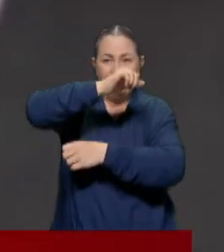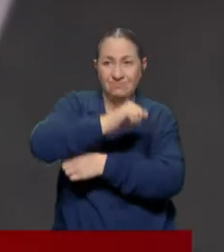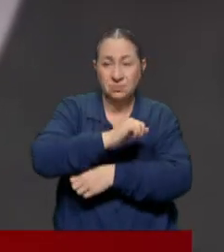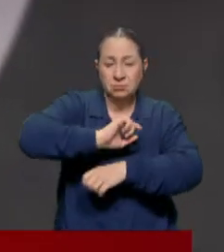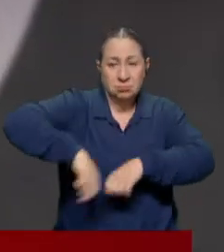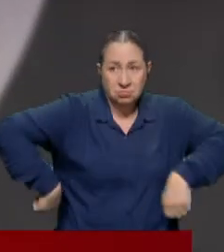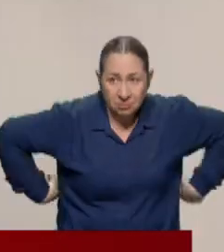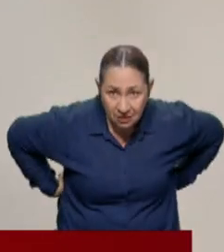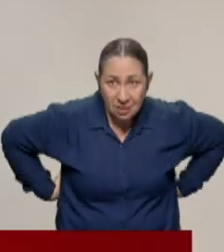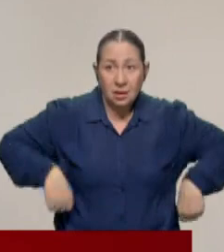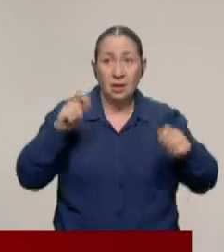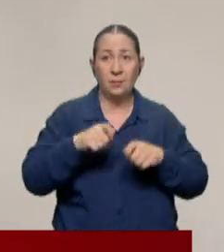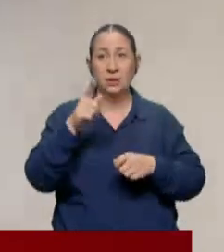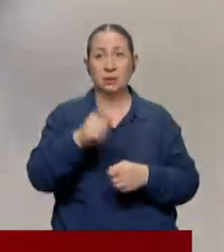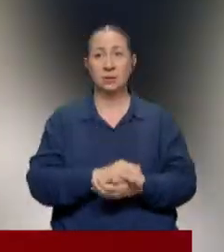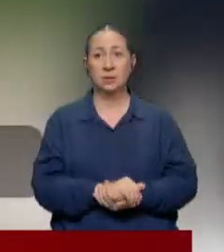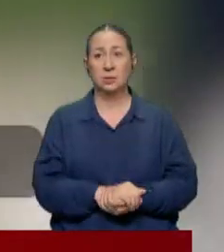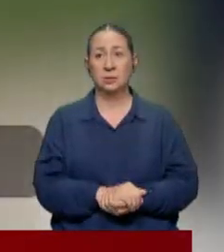ters kelepçe yaptı.